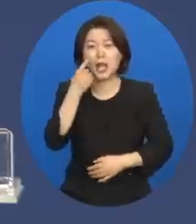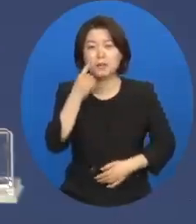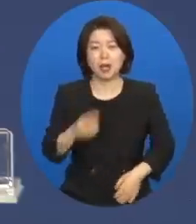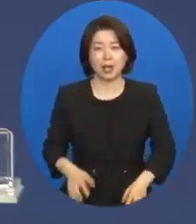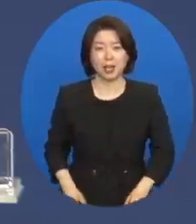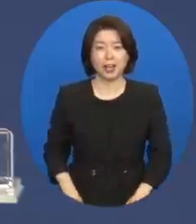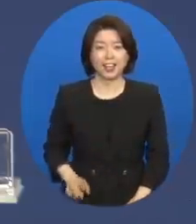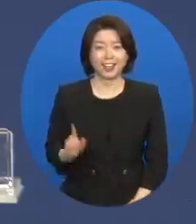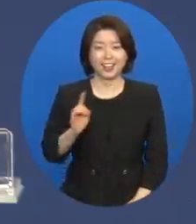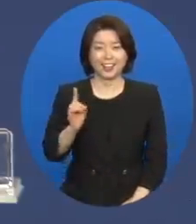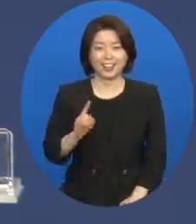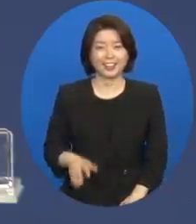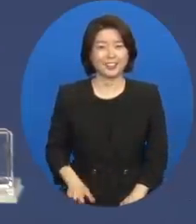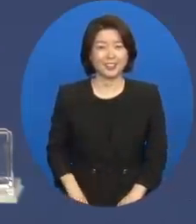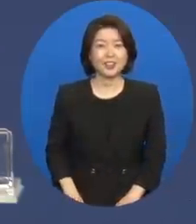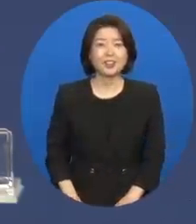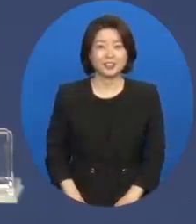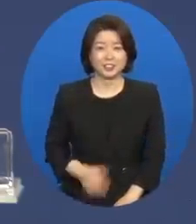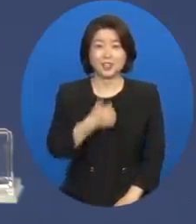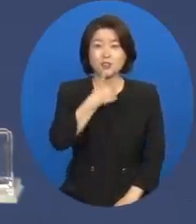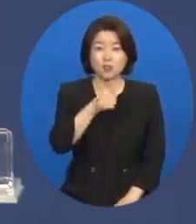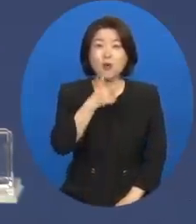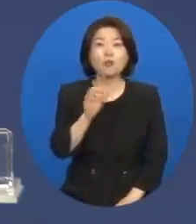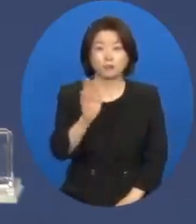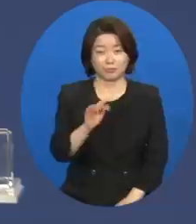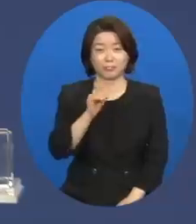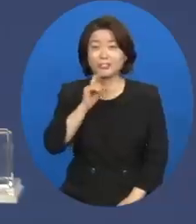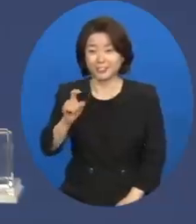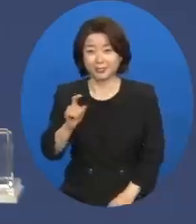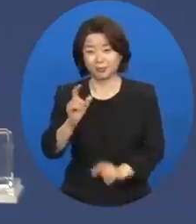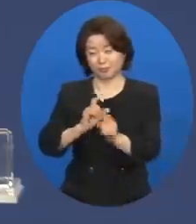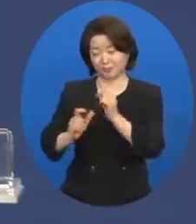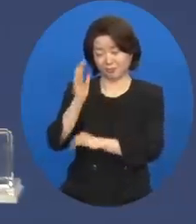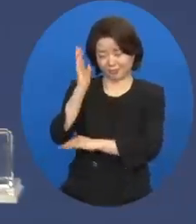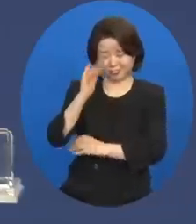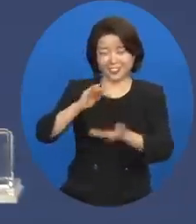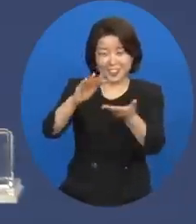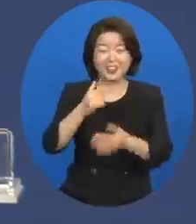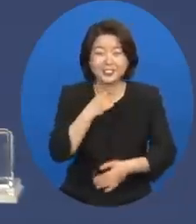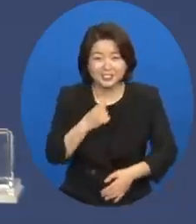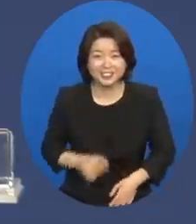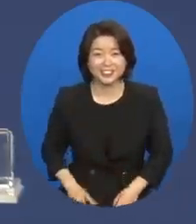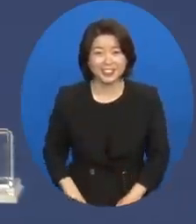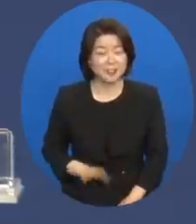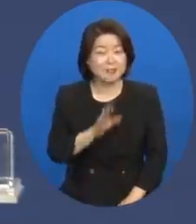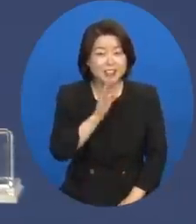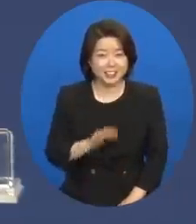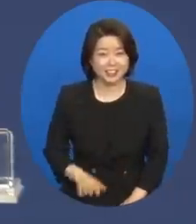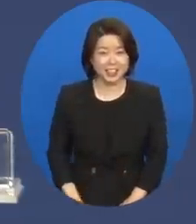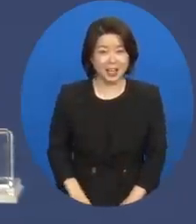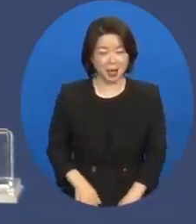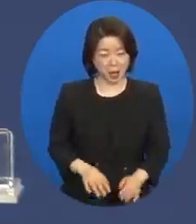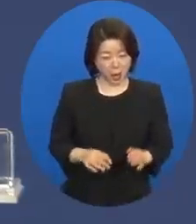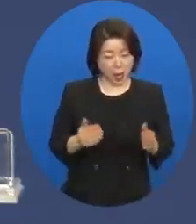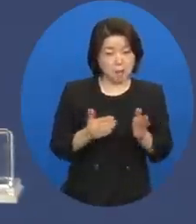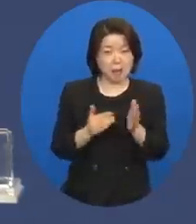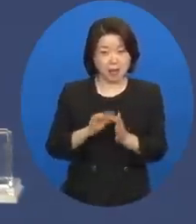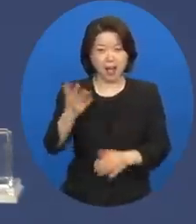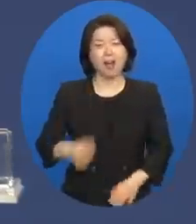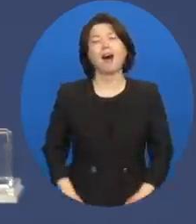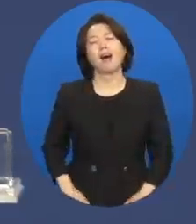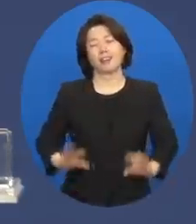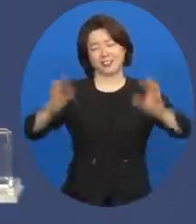뭐 그래도 한 5분 정도나 10분 정도는 더 해야 될 것 같은데 어떻게 그 마무리라도 아